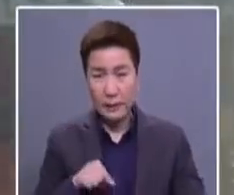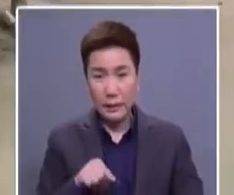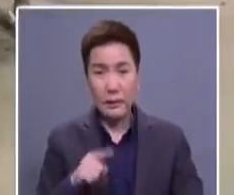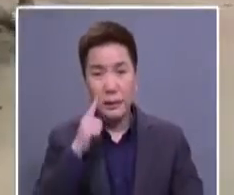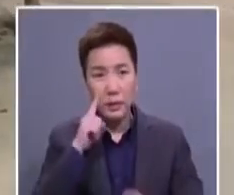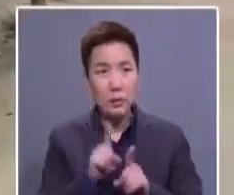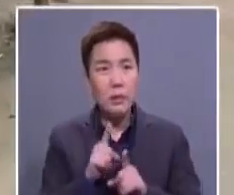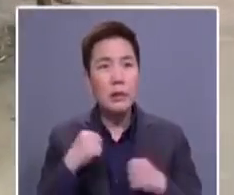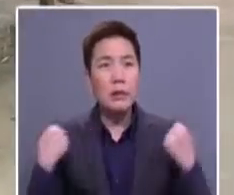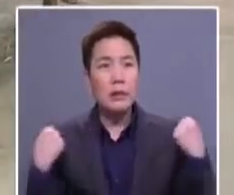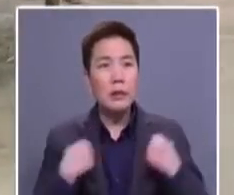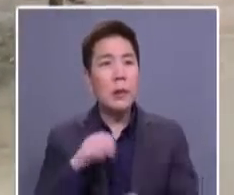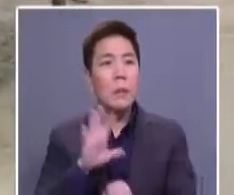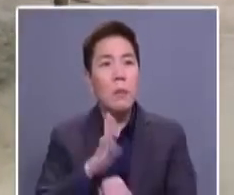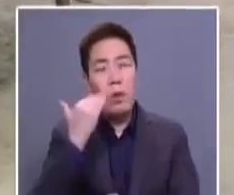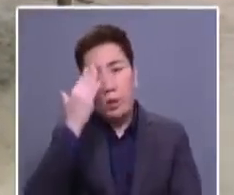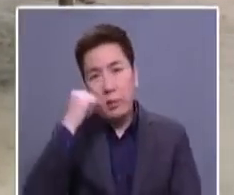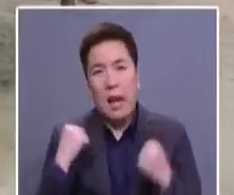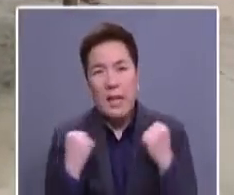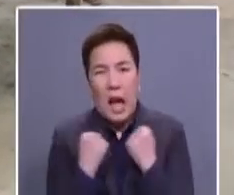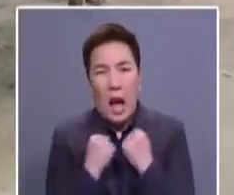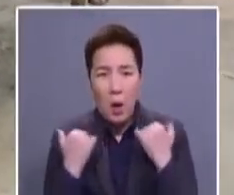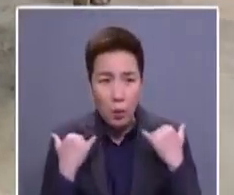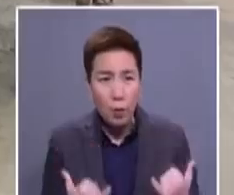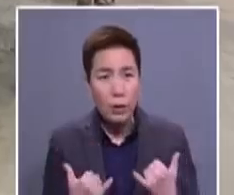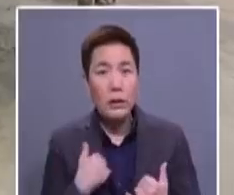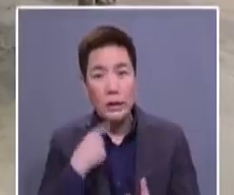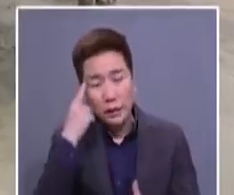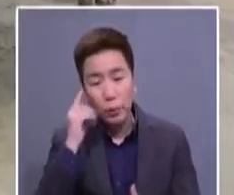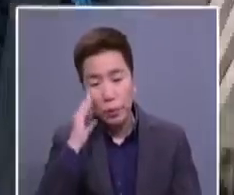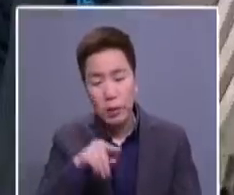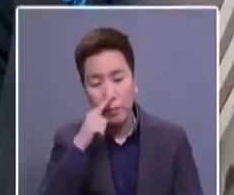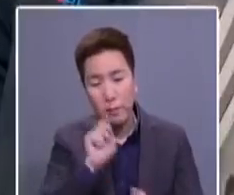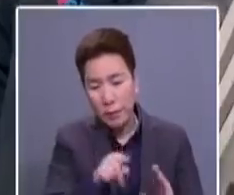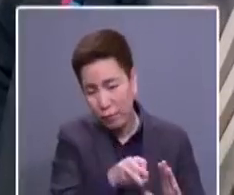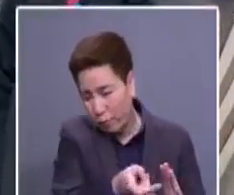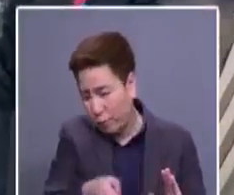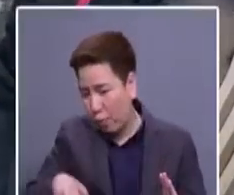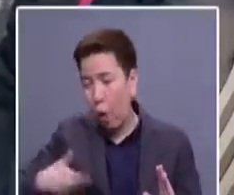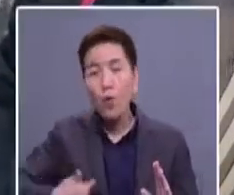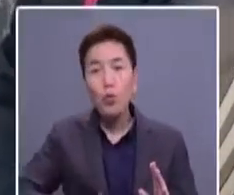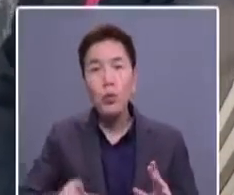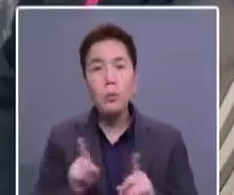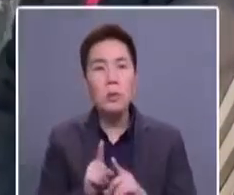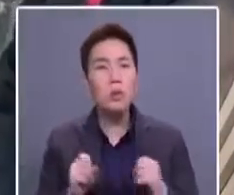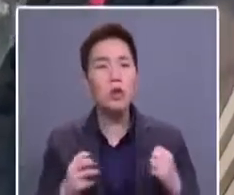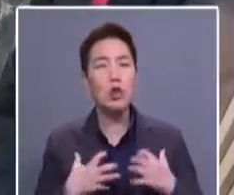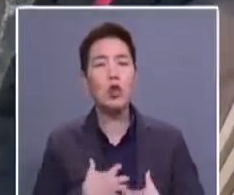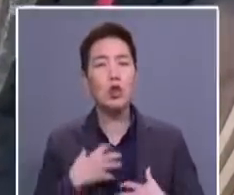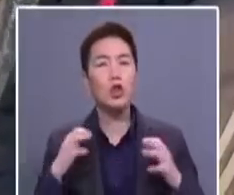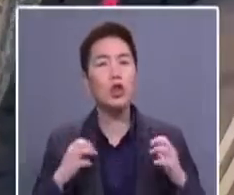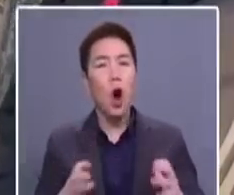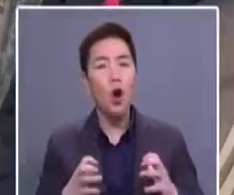อาจจะไม่เพียงพอเพราะว่าอากาศมันหนาวมากตอนนี้คุณผู้ชมคะและระหว่างที่ในสำเนียงเดินเข้าห้องน้ำเนี่ยอาจจะเกิดอาการช็อค